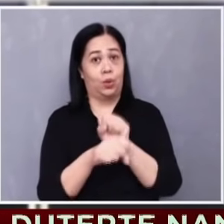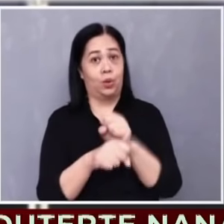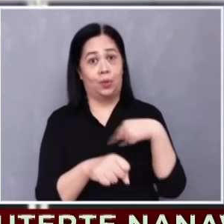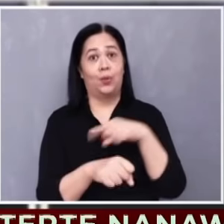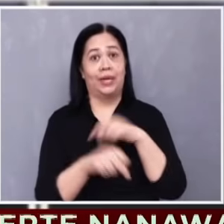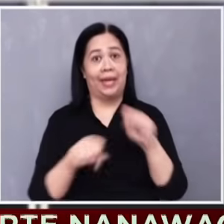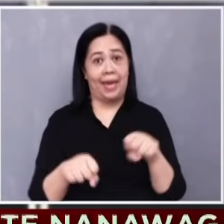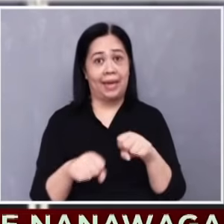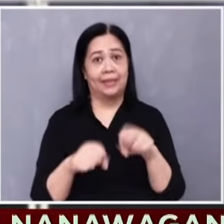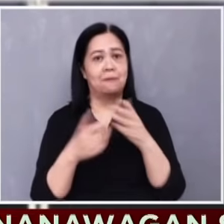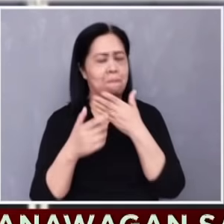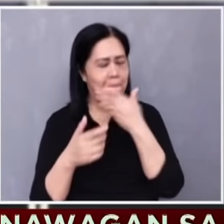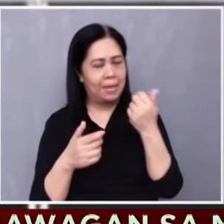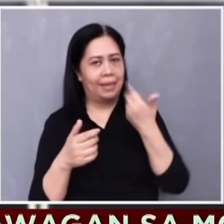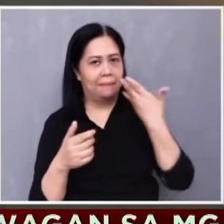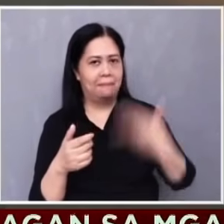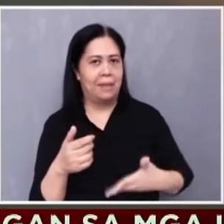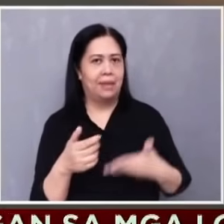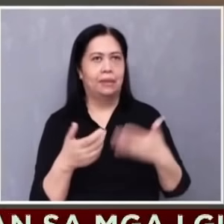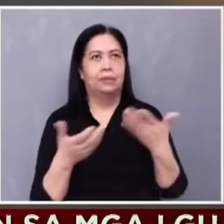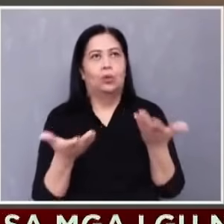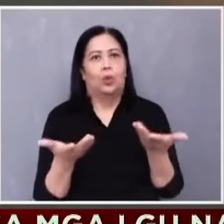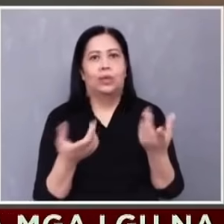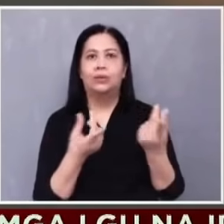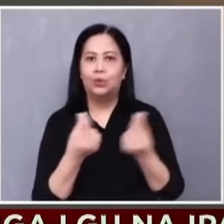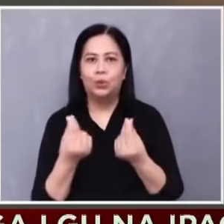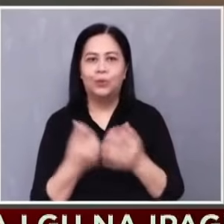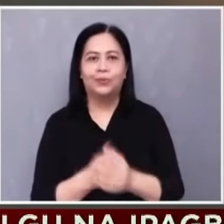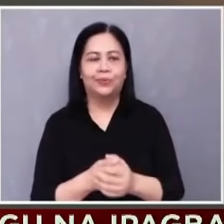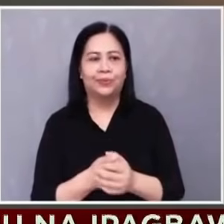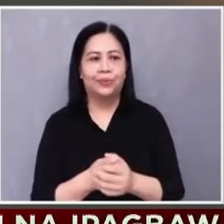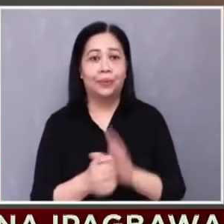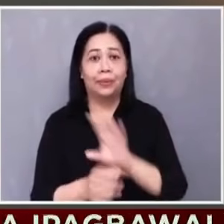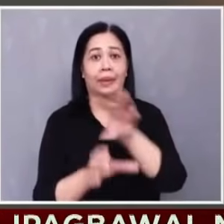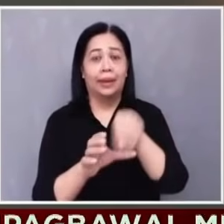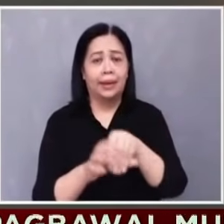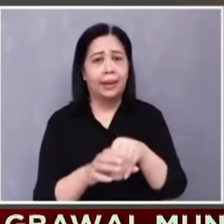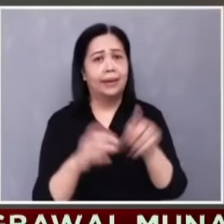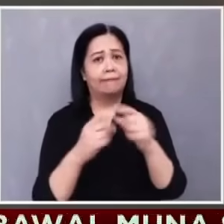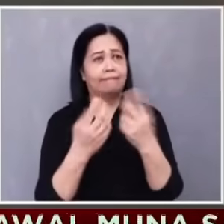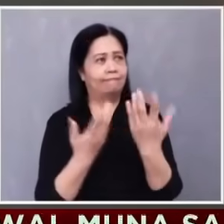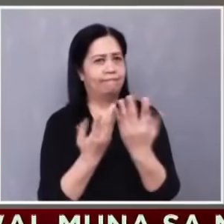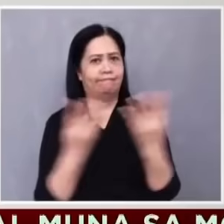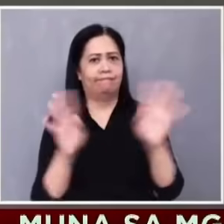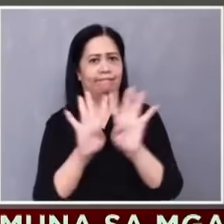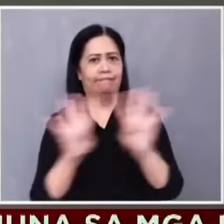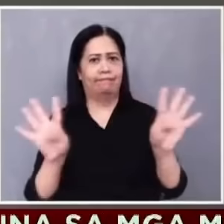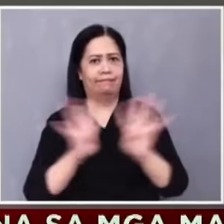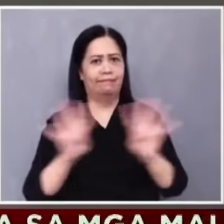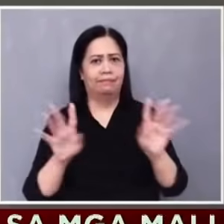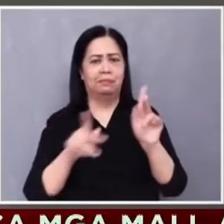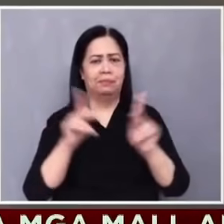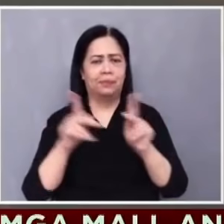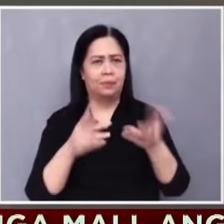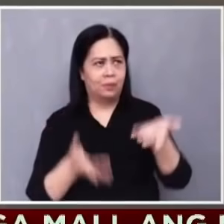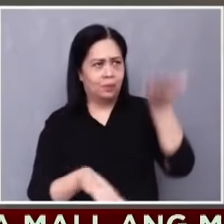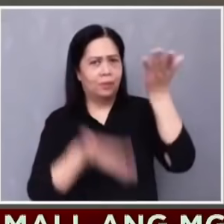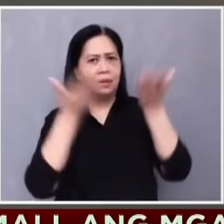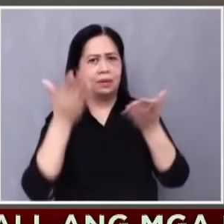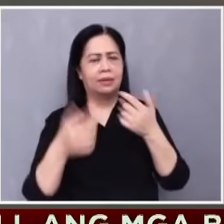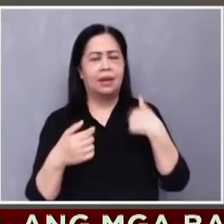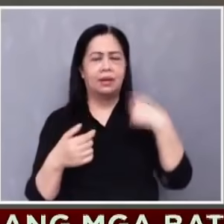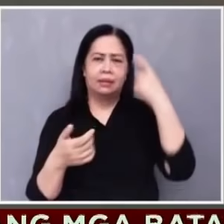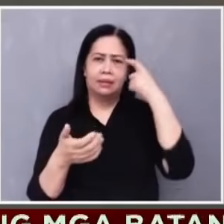be the best at what we do." Ang napabilang sa hanin ng mga kilalang personalidad ay na may tuturing